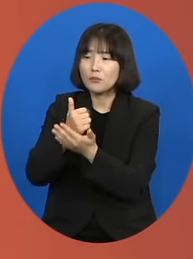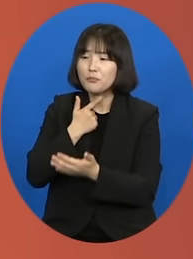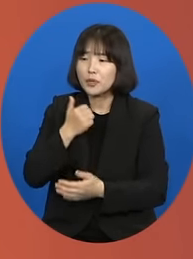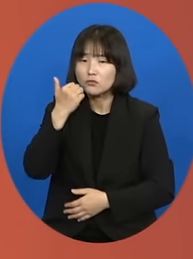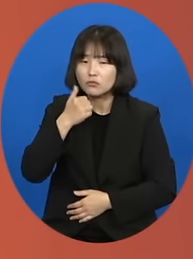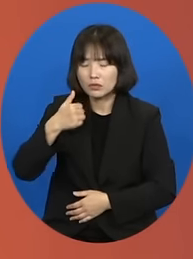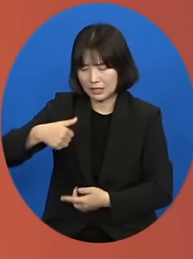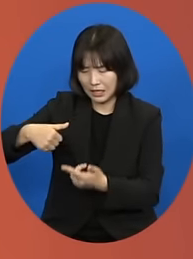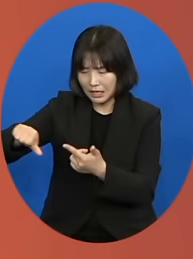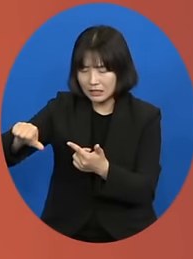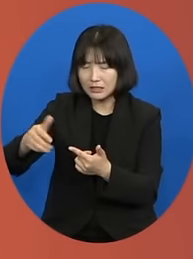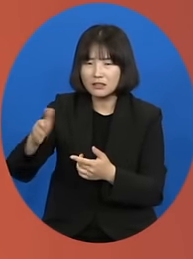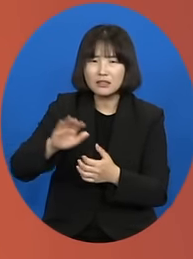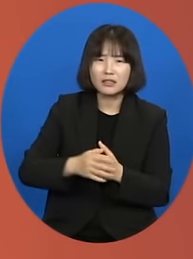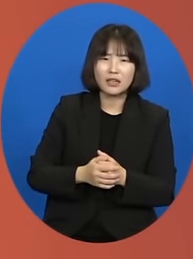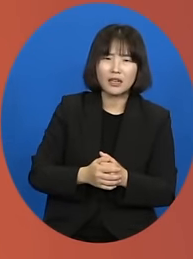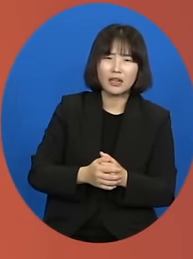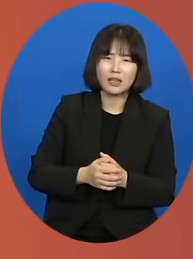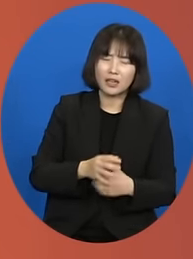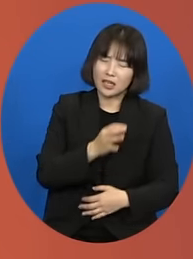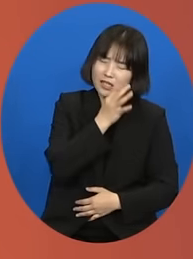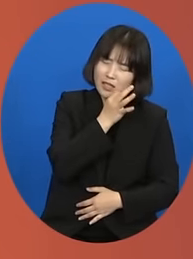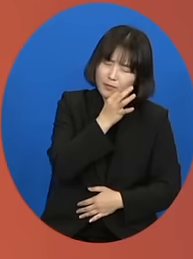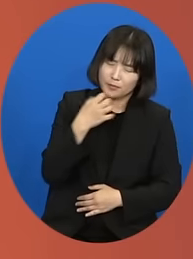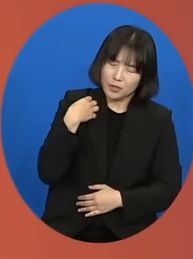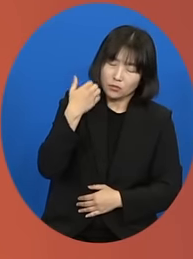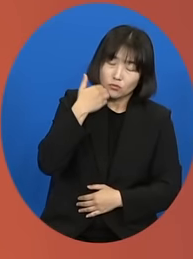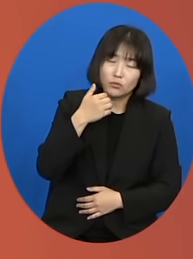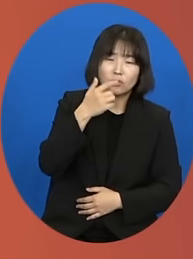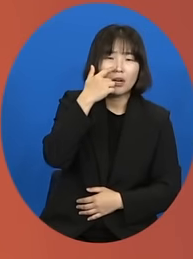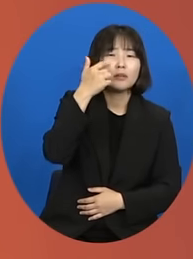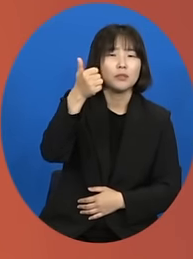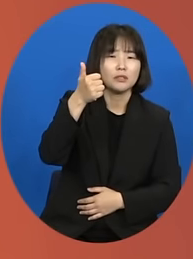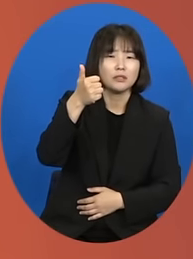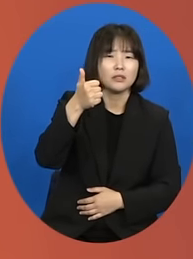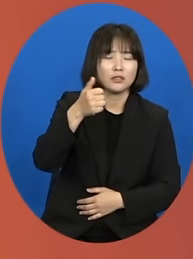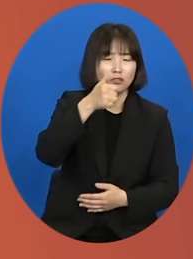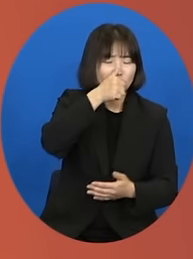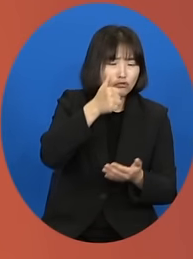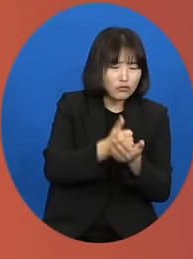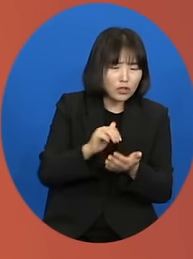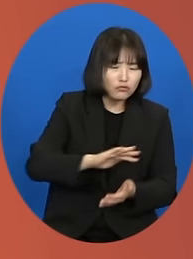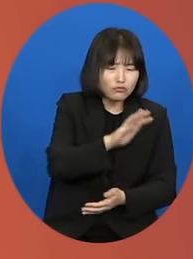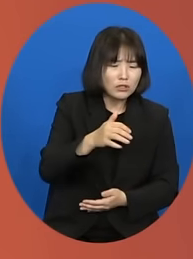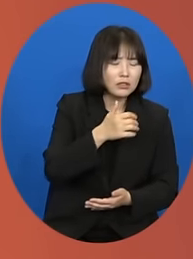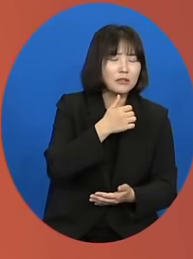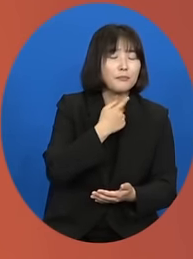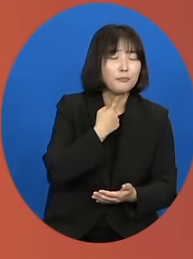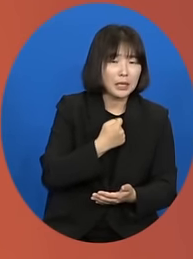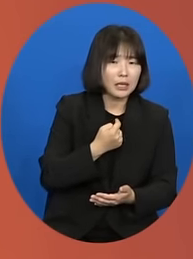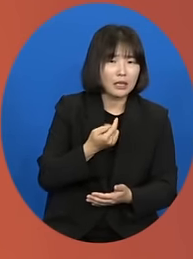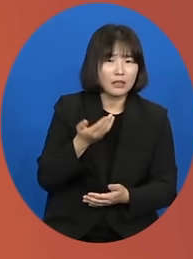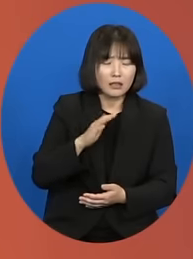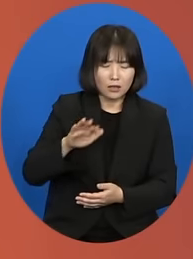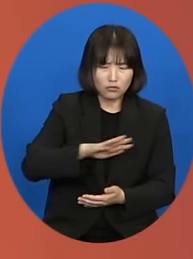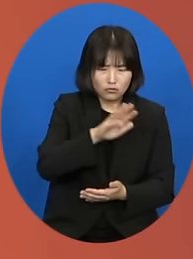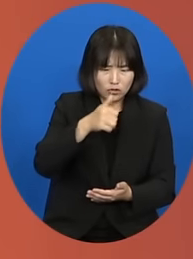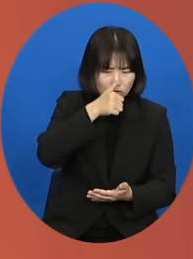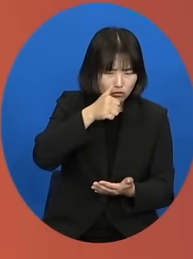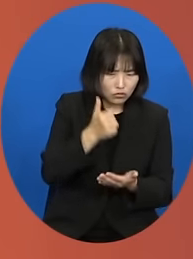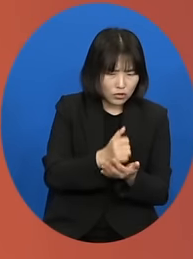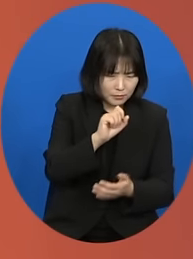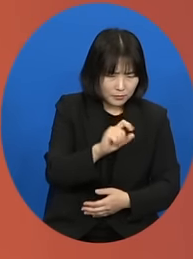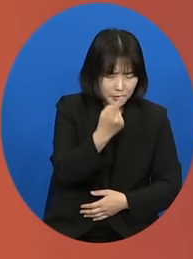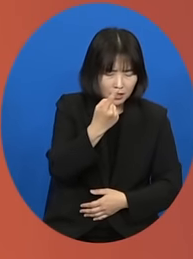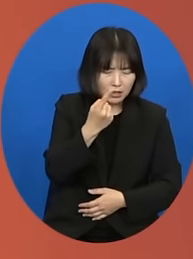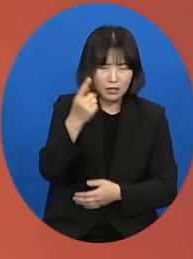수모는 아버지가 당합니다. 죄는 우리가 지었는데 우리 주님께서 우리 죄로 말미암아 고통당하시는